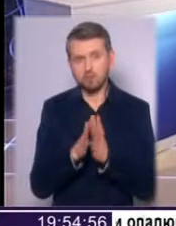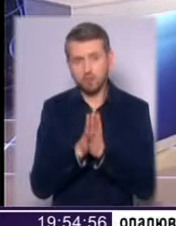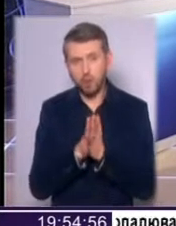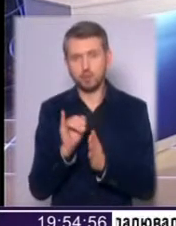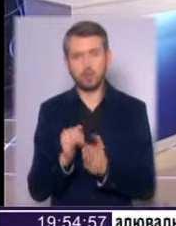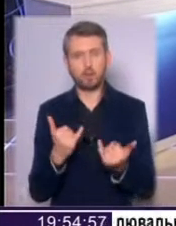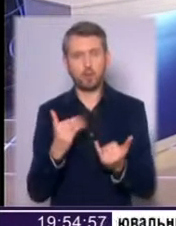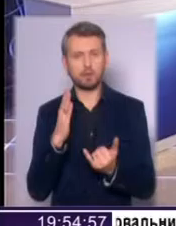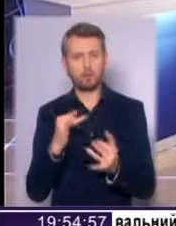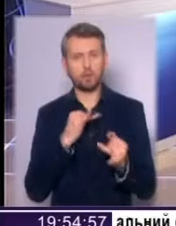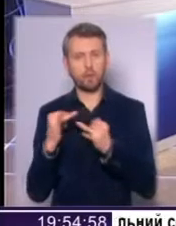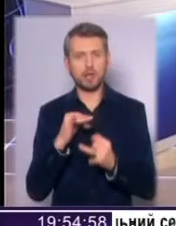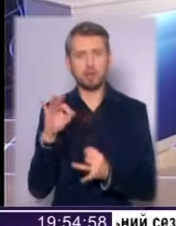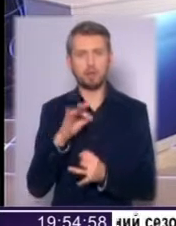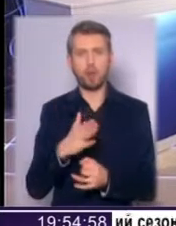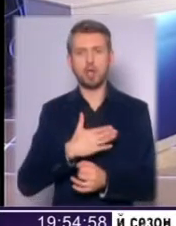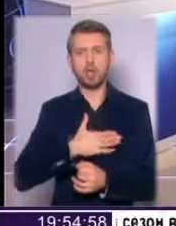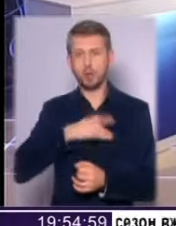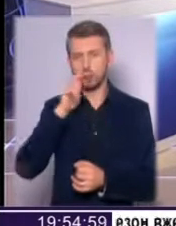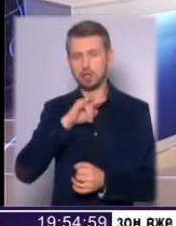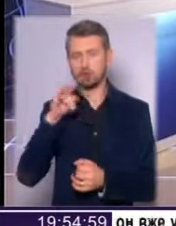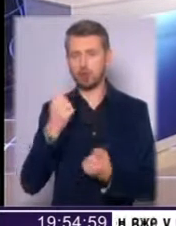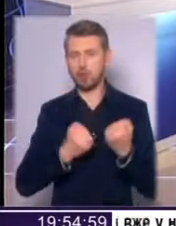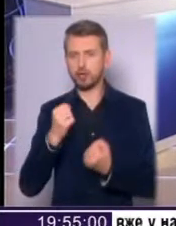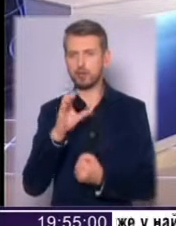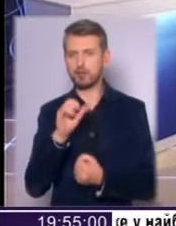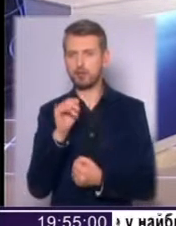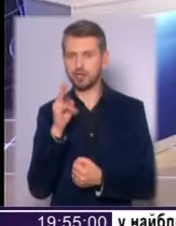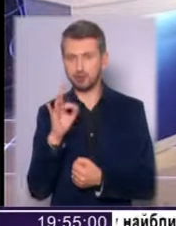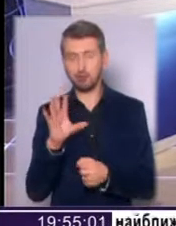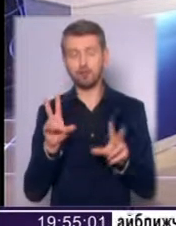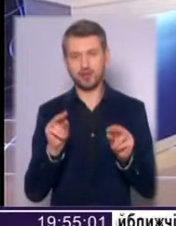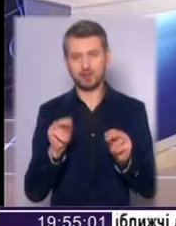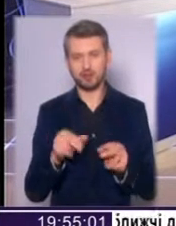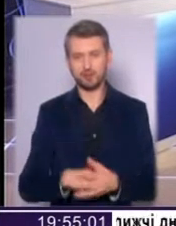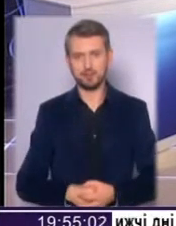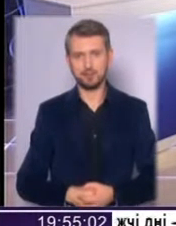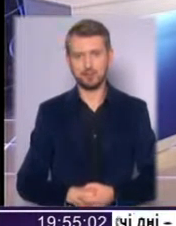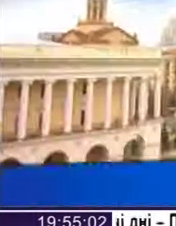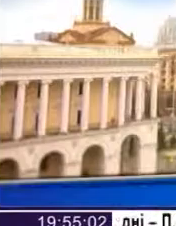сьогодні будемо говорити про нашу українську льотчицю, про Надію Савченко. Будьте з нами, не примикайте.